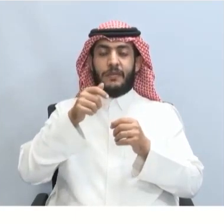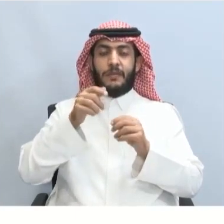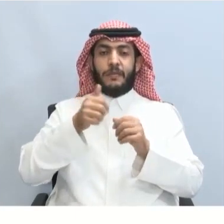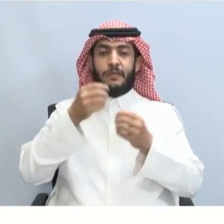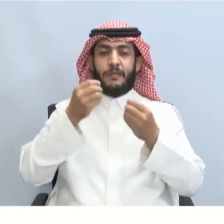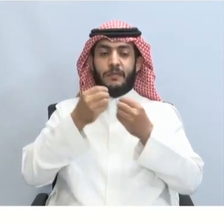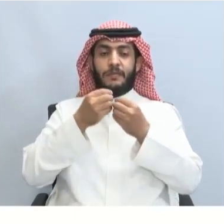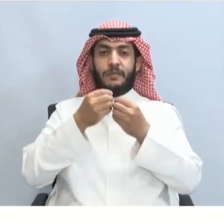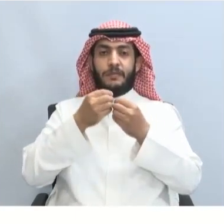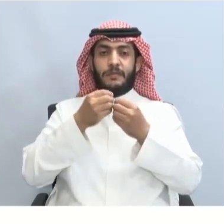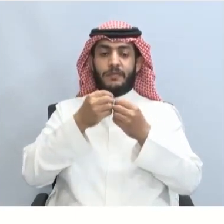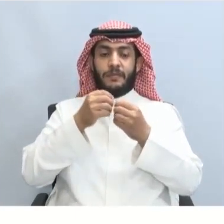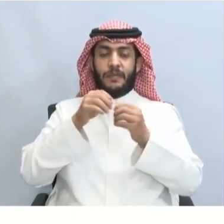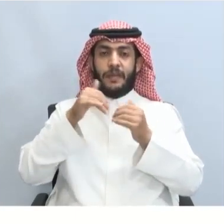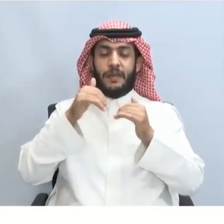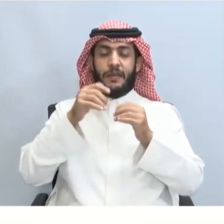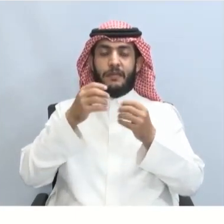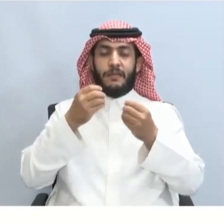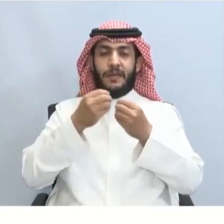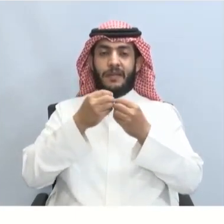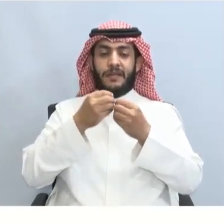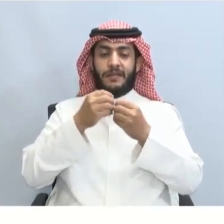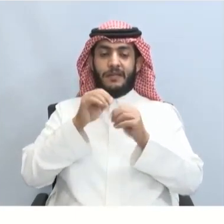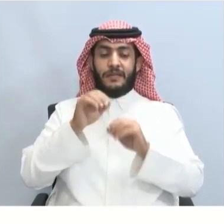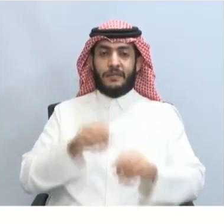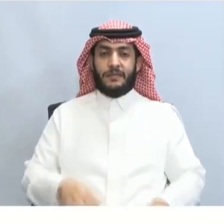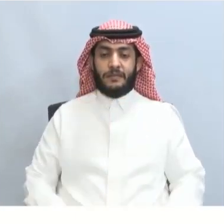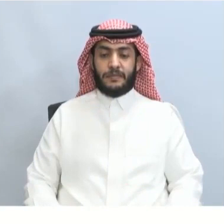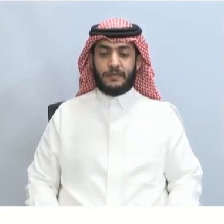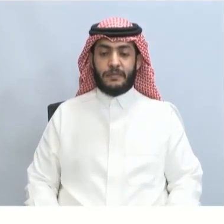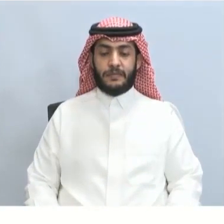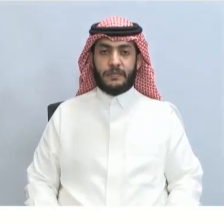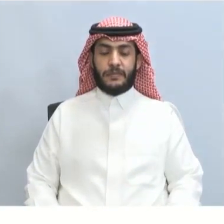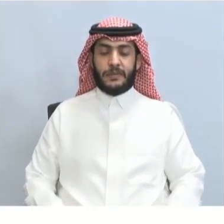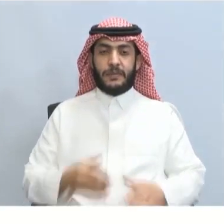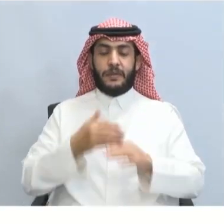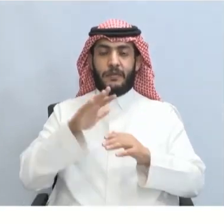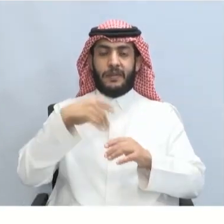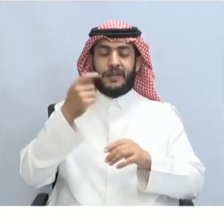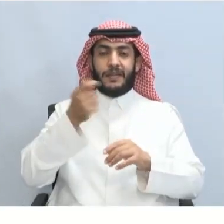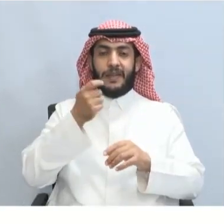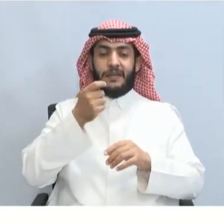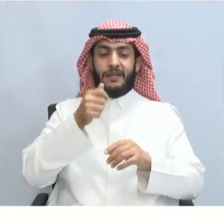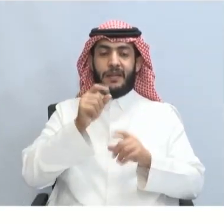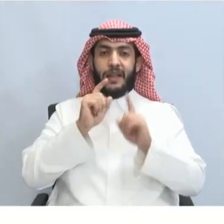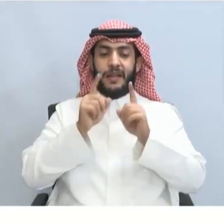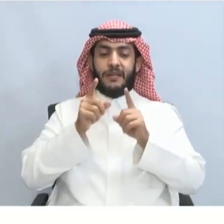منتهي في الامتداد دوت ا تي ام ال ثم نقوم بكتابه